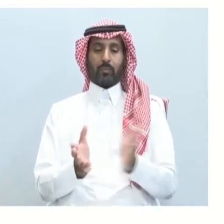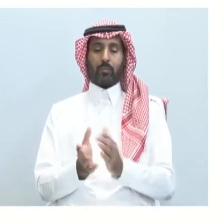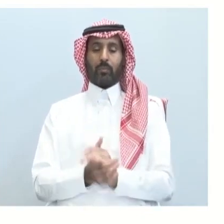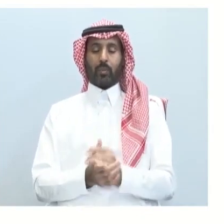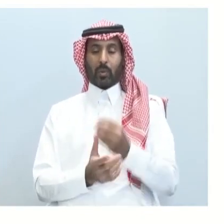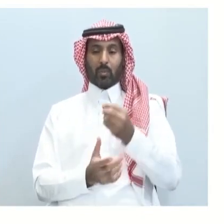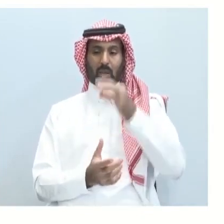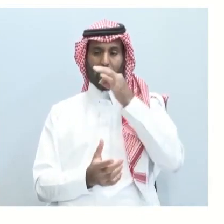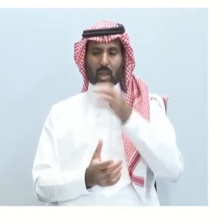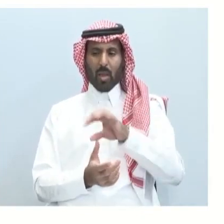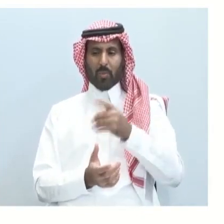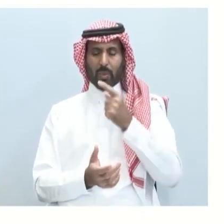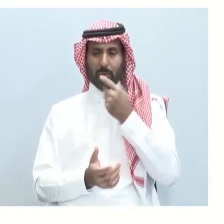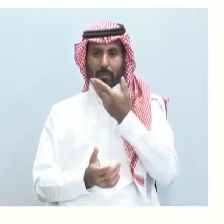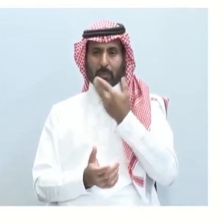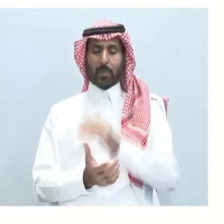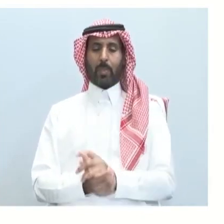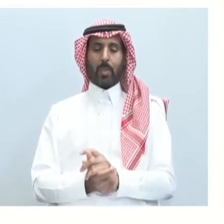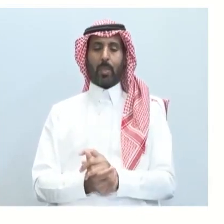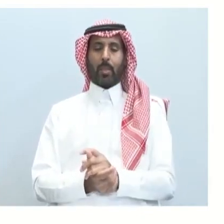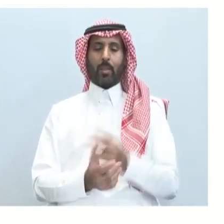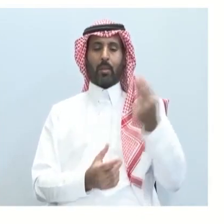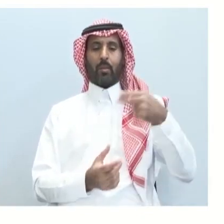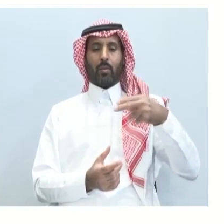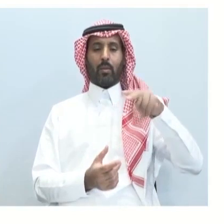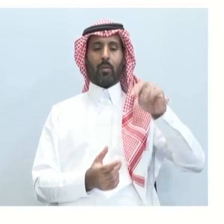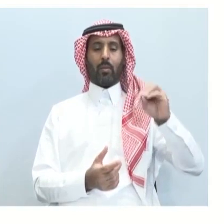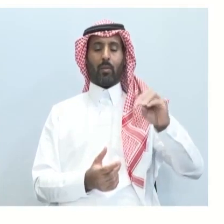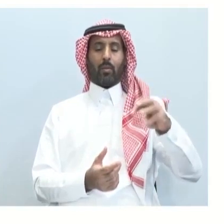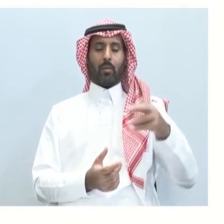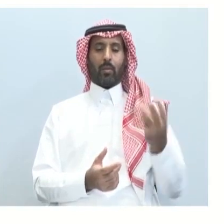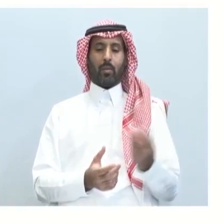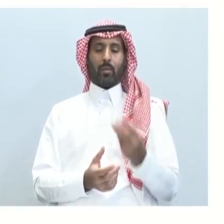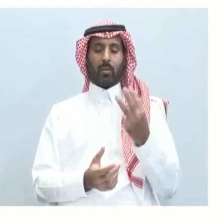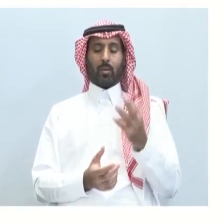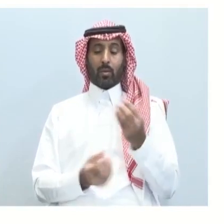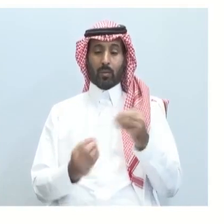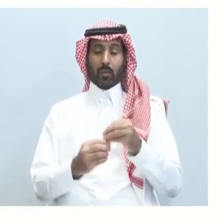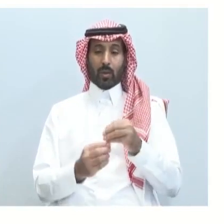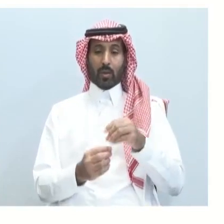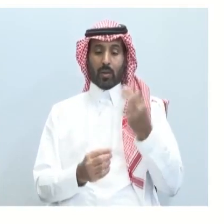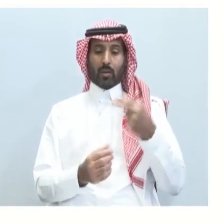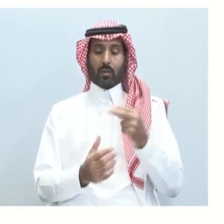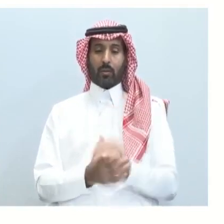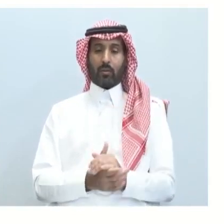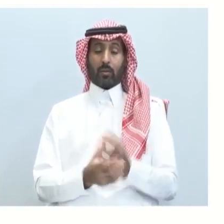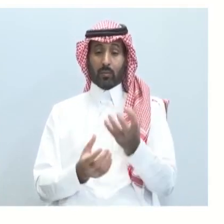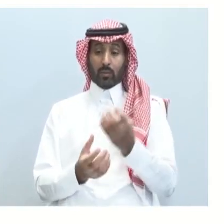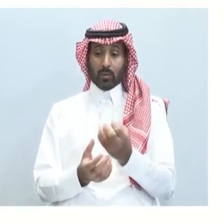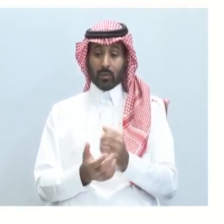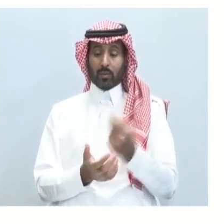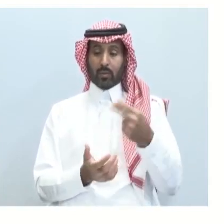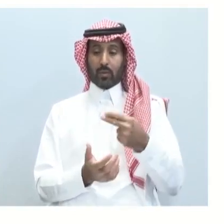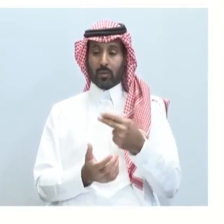الماده كما تعودنا سابقا اذا الاتش ان او 3 لاحظ انه يحتوي على الهيدروجين ما دام انه يحتوي على